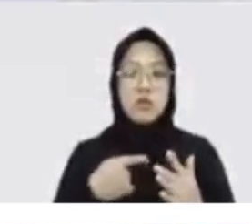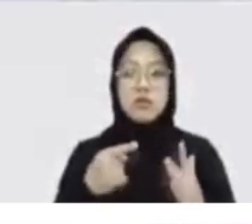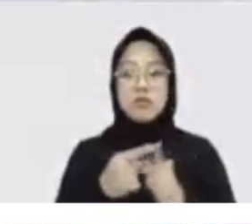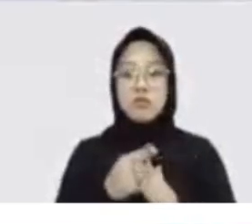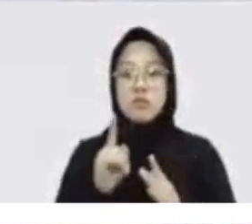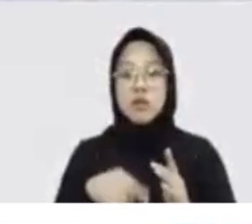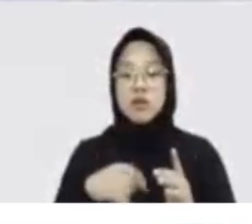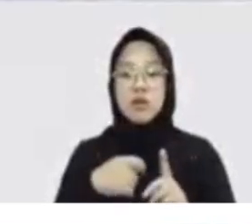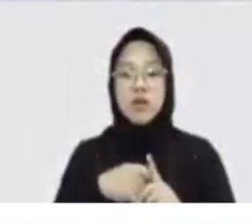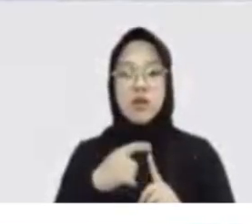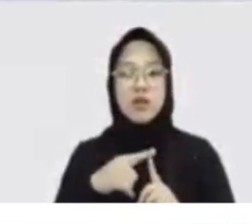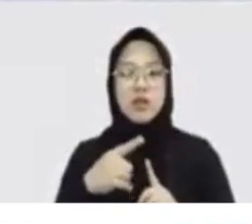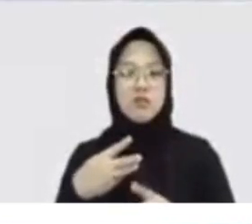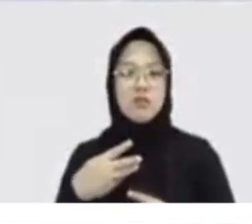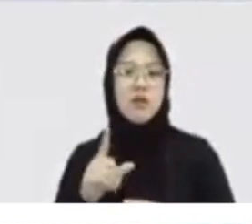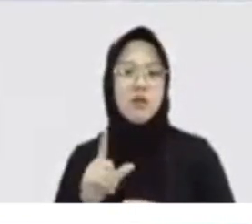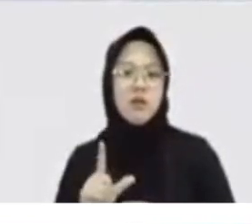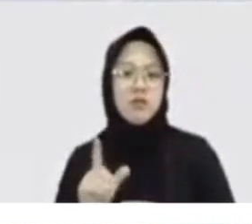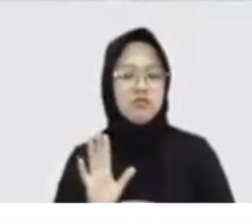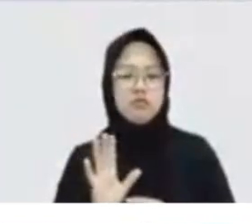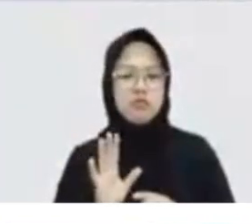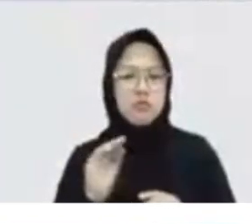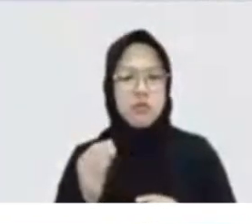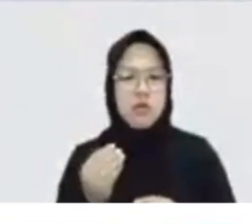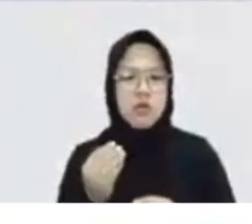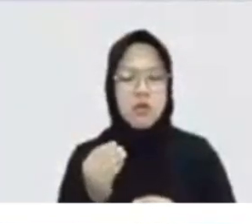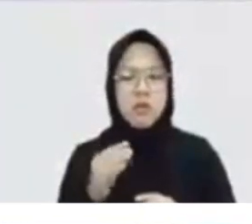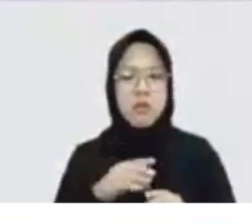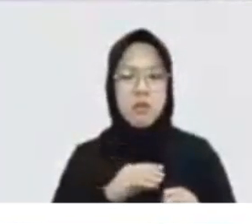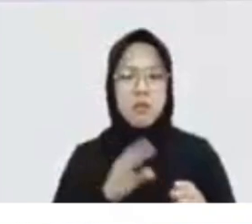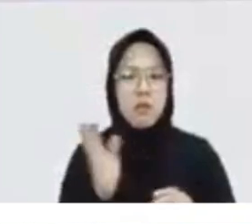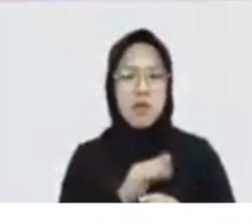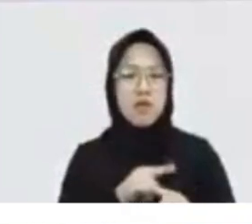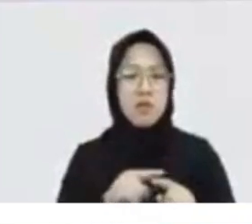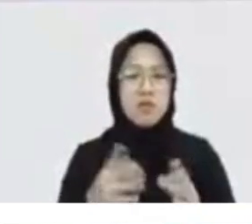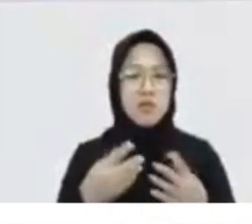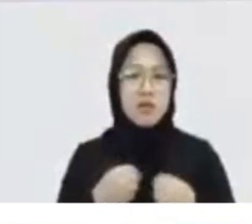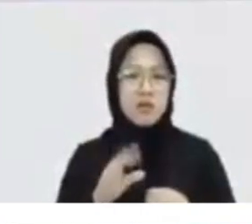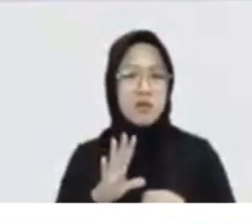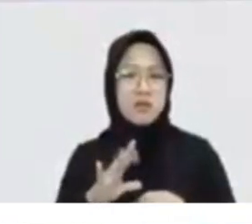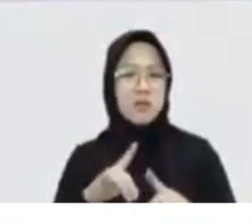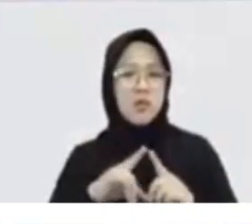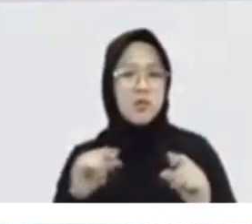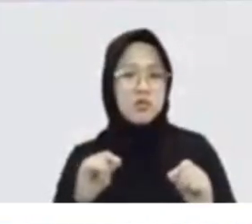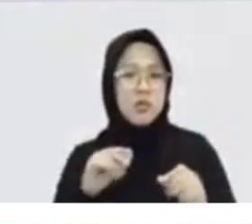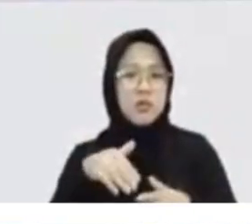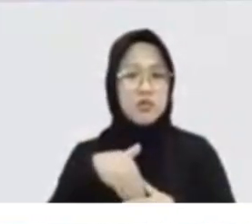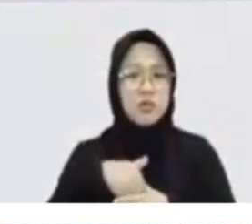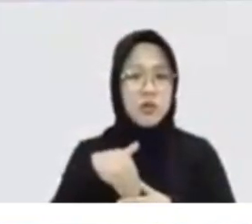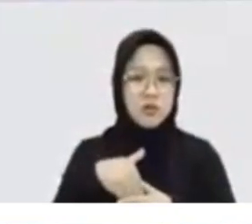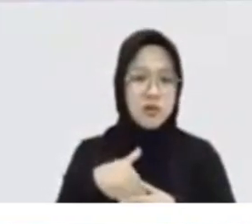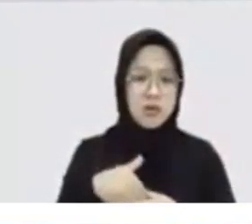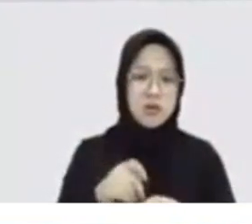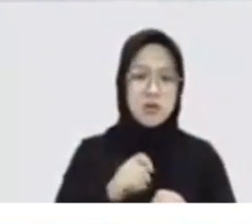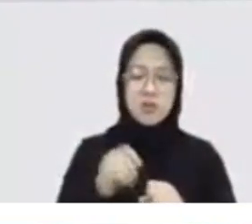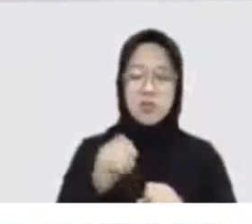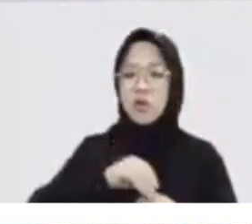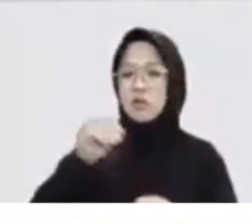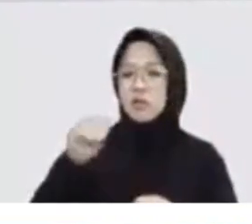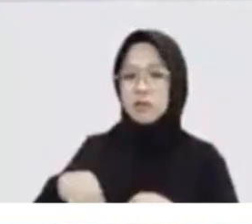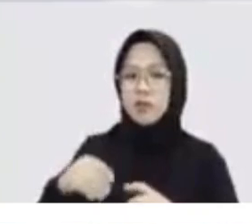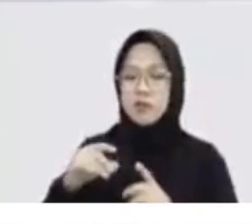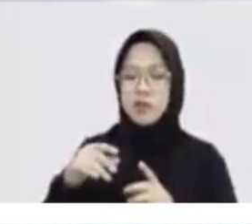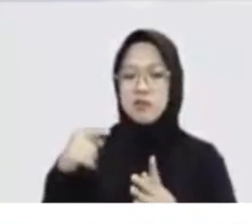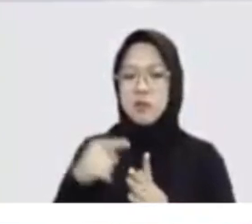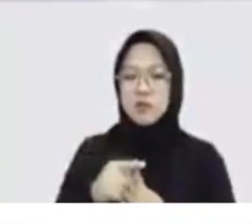Jakarta Barat tidak mengurus pindah memilih tapi diberikan lima surat suara dan dibuatkan pindah memilih oleh PPS dan juga